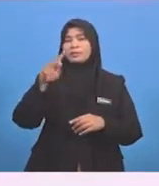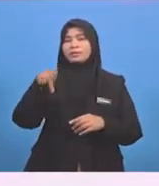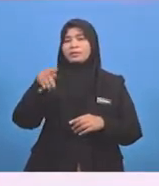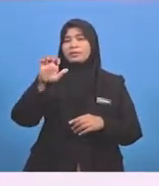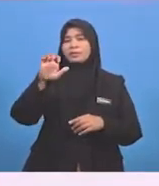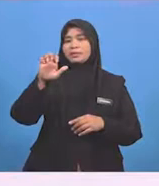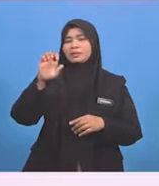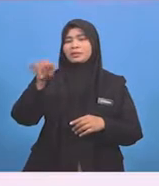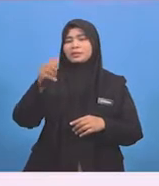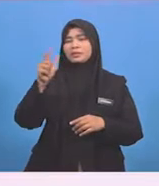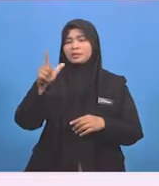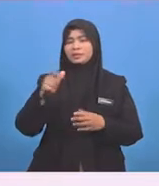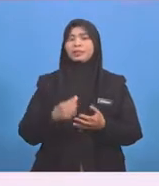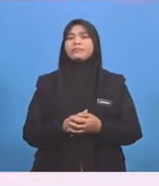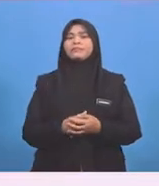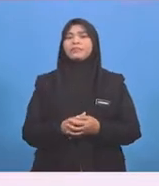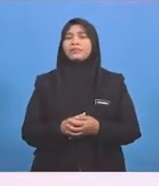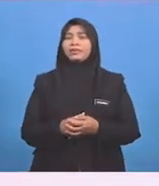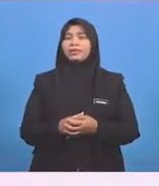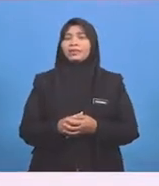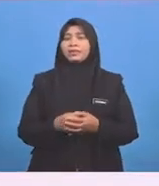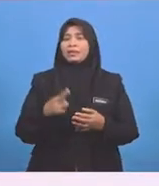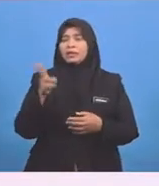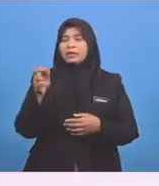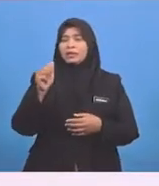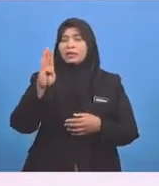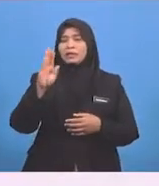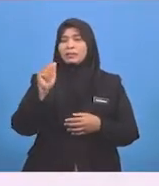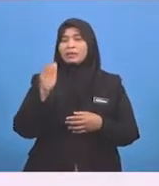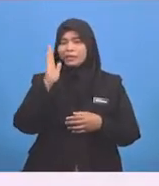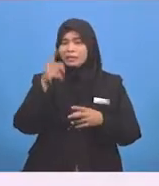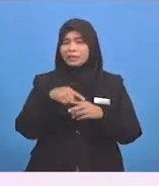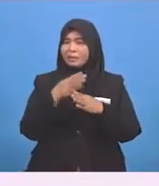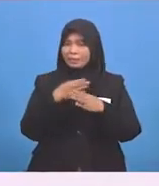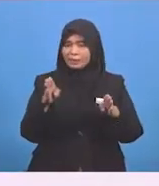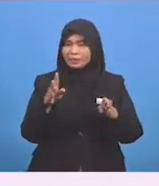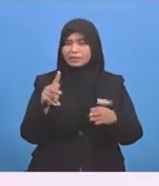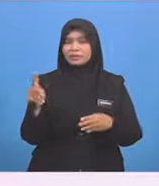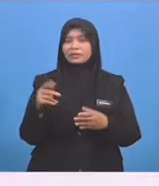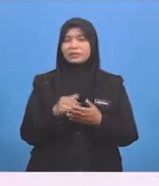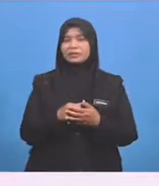Dalam proses kondensasi dan pembekuan, haba akan dibebaskan.